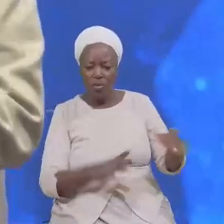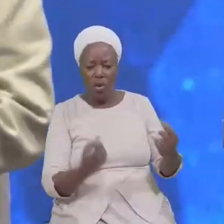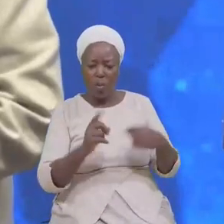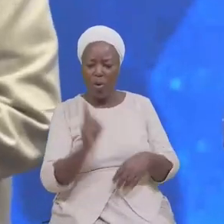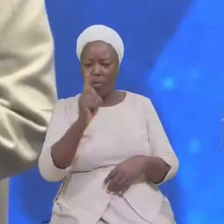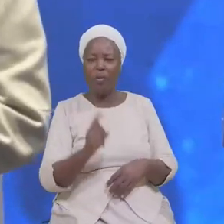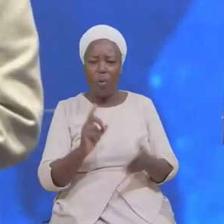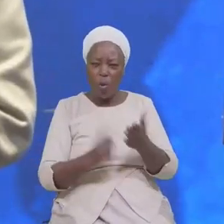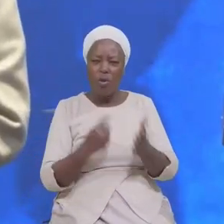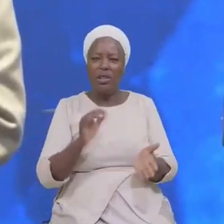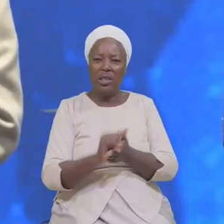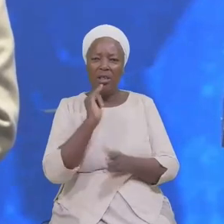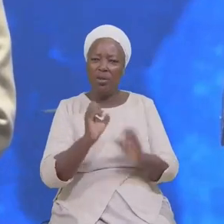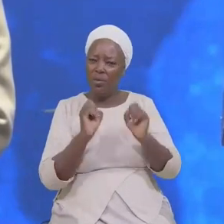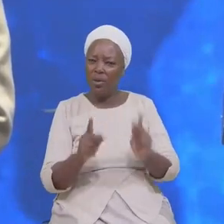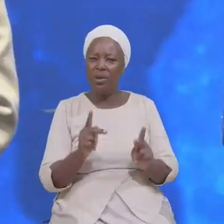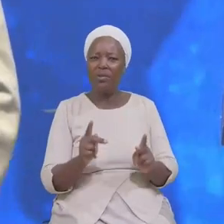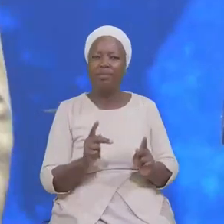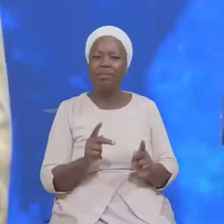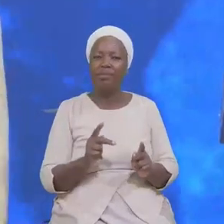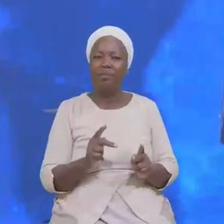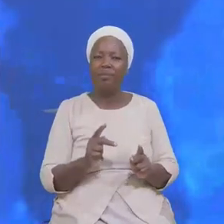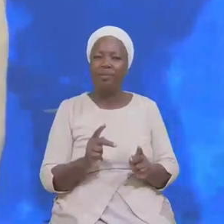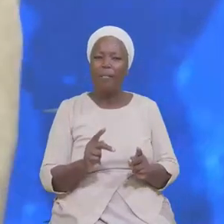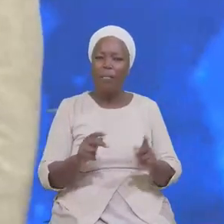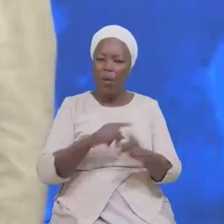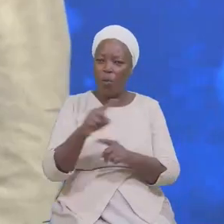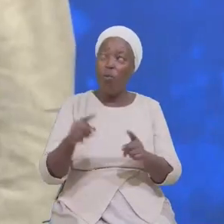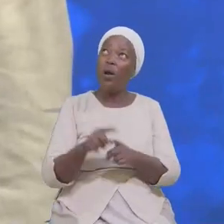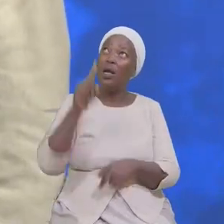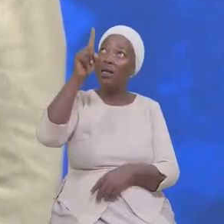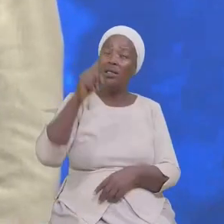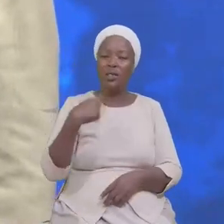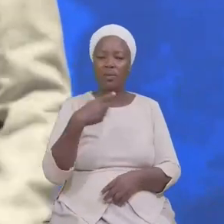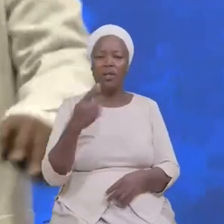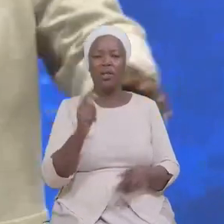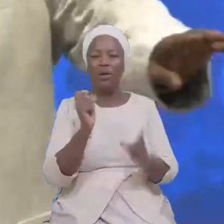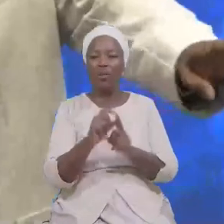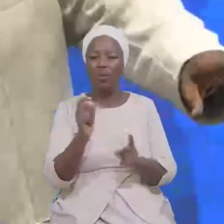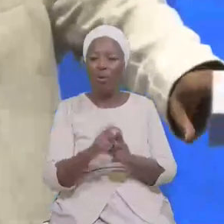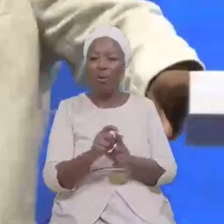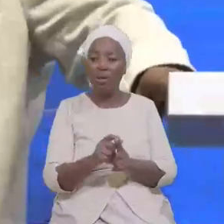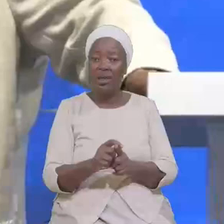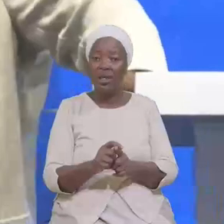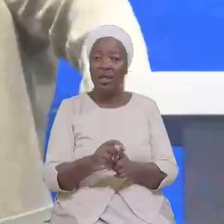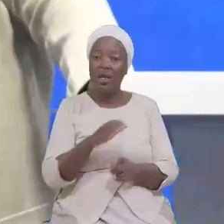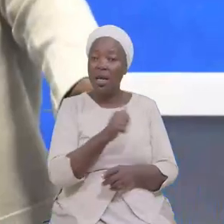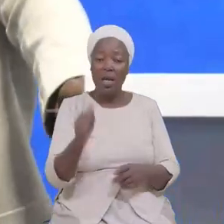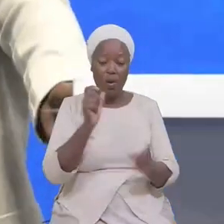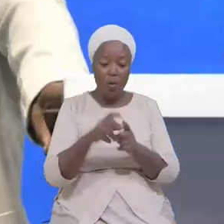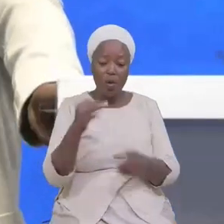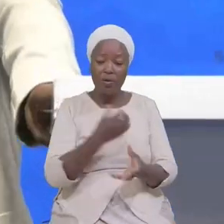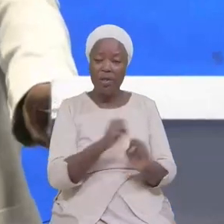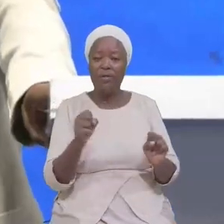Que les océans viennent, il a parlé une seule fois, c'est suffisant. Quand il envoie la parole du